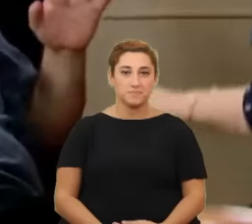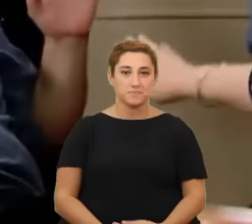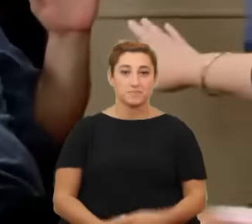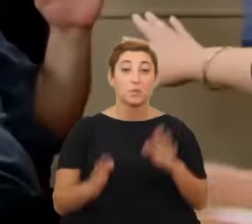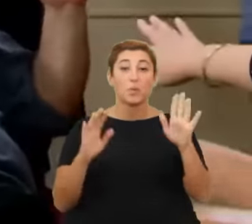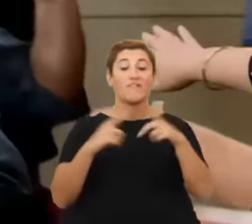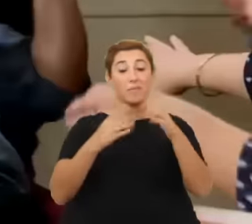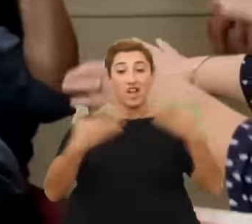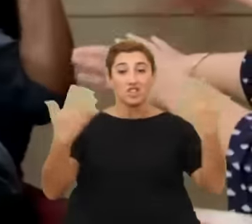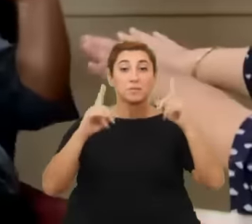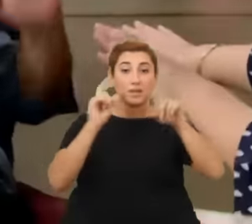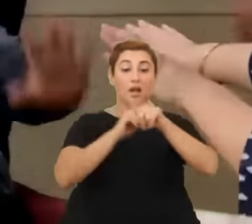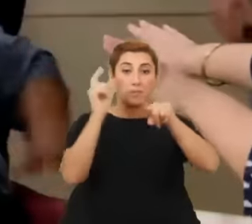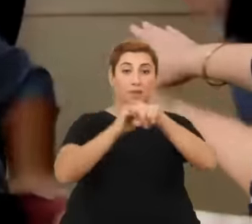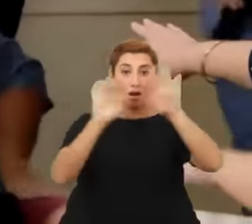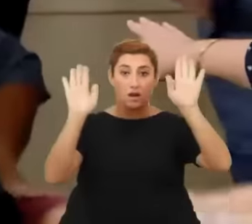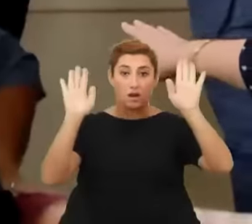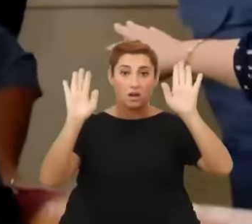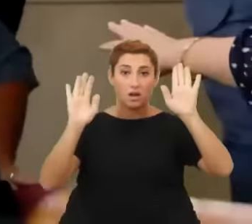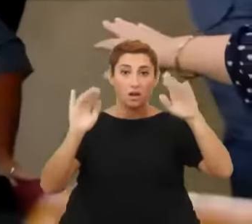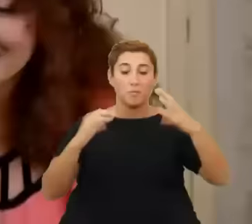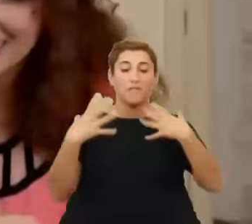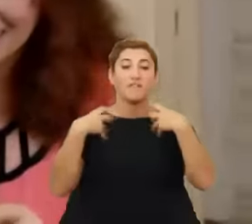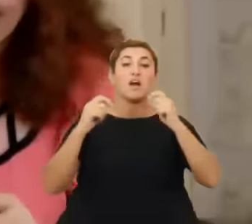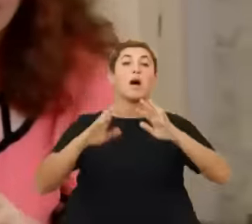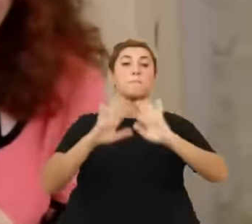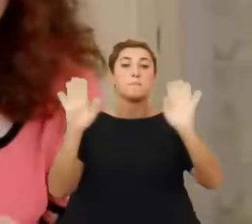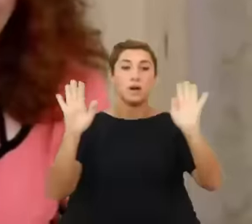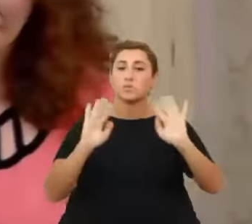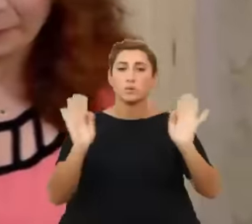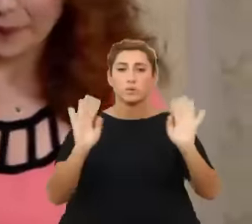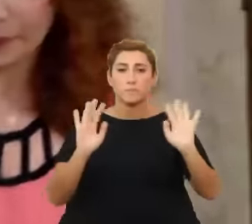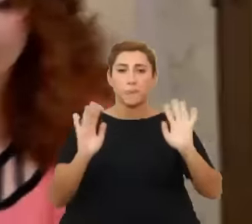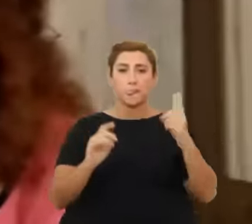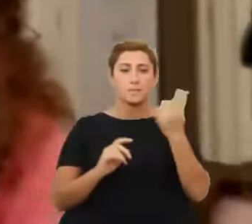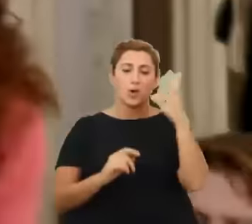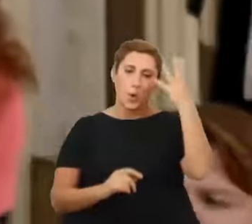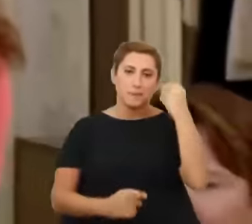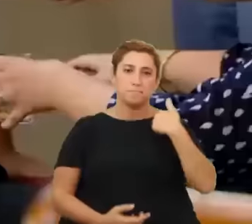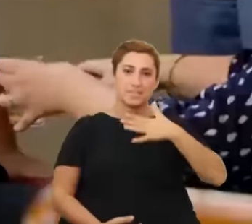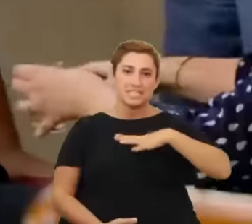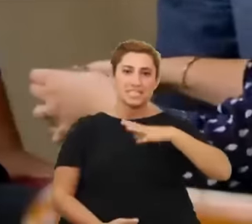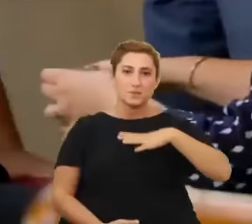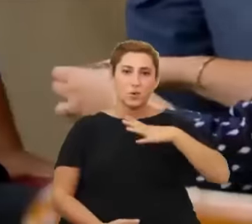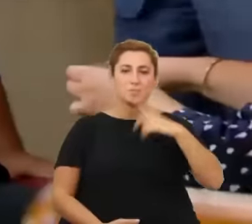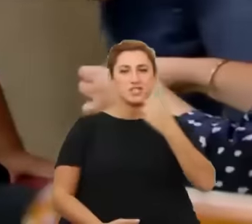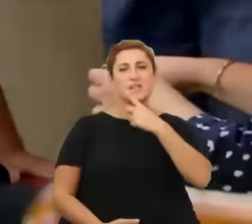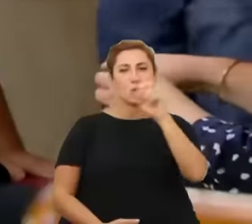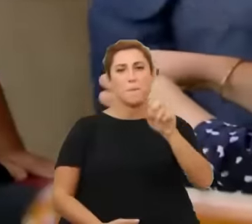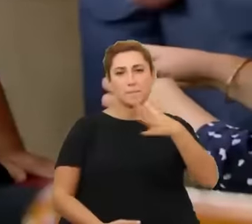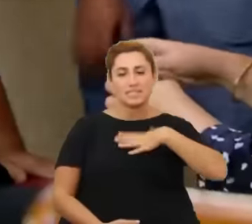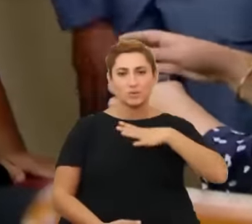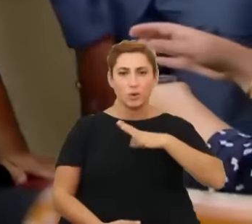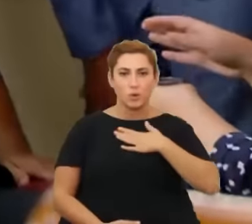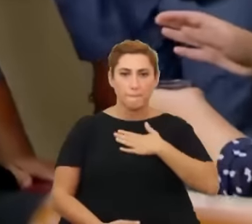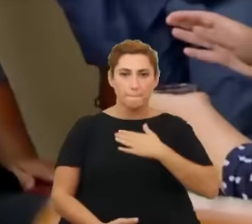Dur, Fehmiciğim, açılır. Bir dakika, bir dakika. Üstüme gelmeyin. Yok, bir şey öğrenmek istiyorum. Bir şey sormak